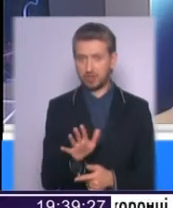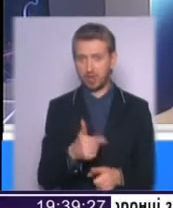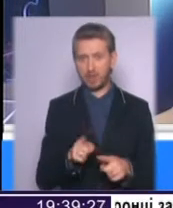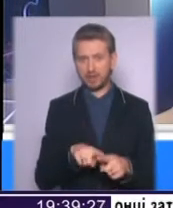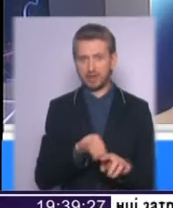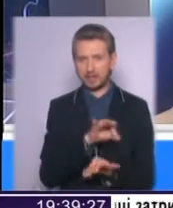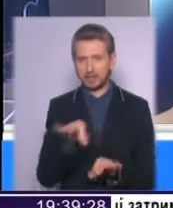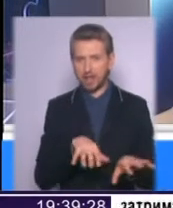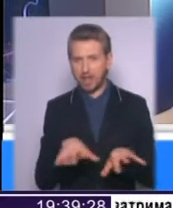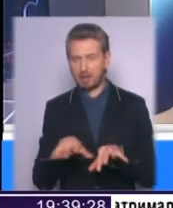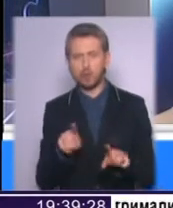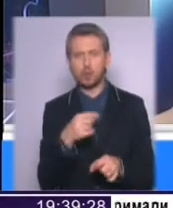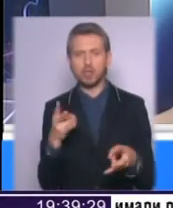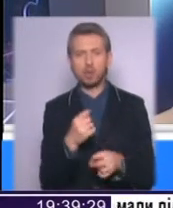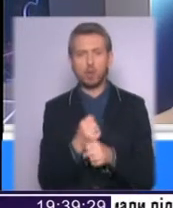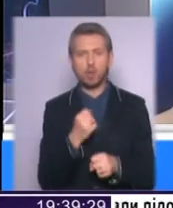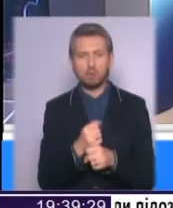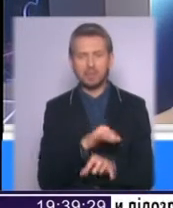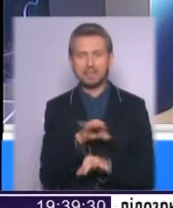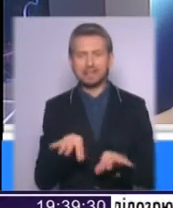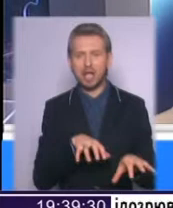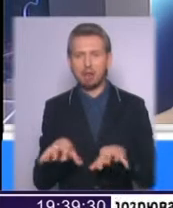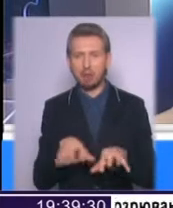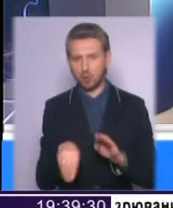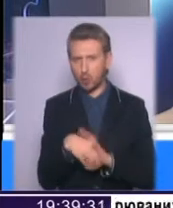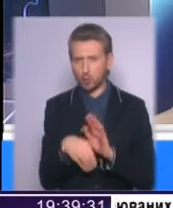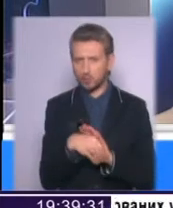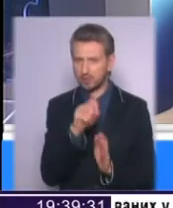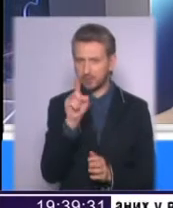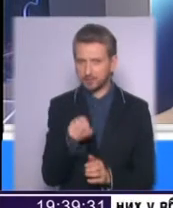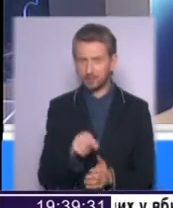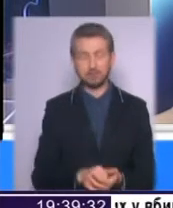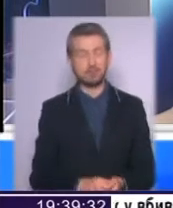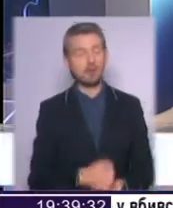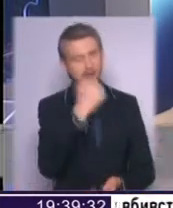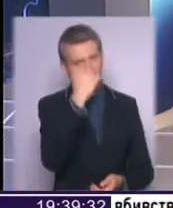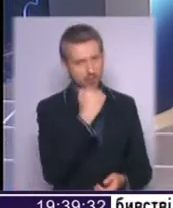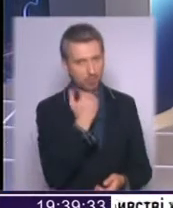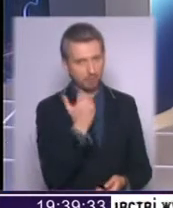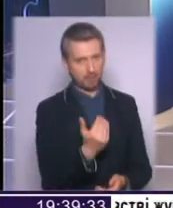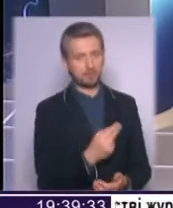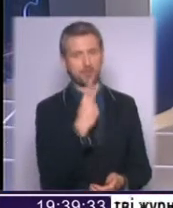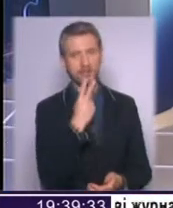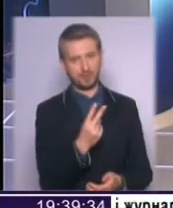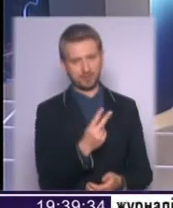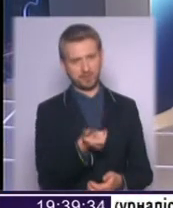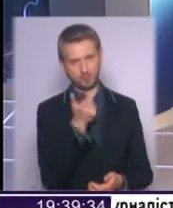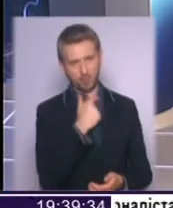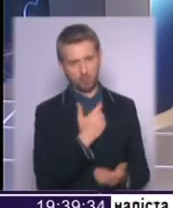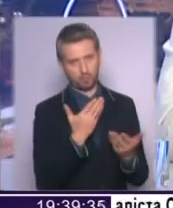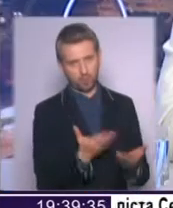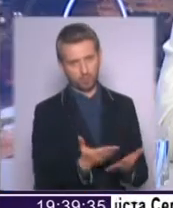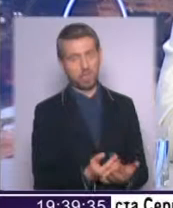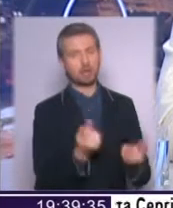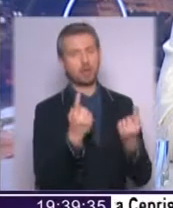схеми? Що треба робити зі схемами корупції? Дякую вам. Значить, дивіться, добродій, з